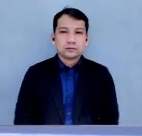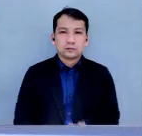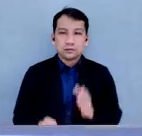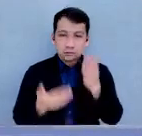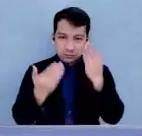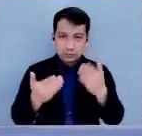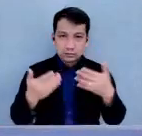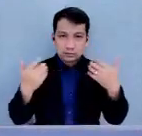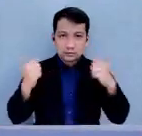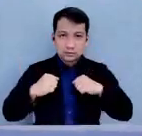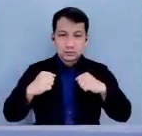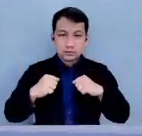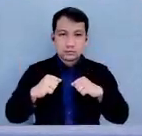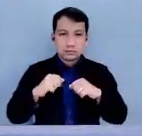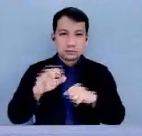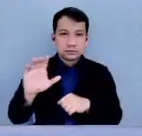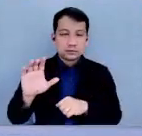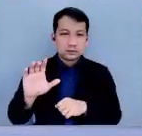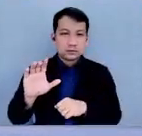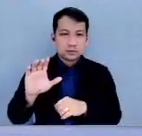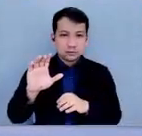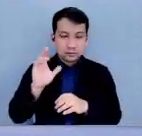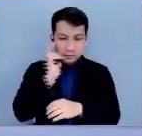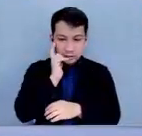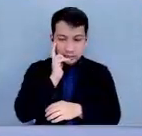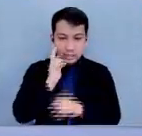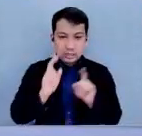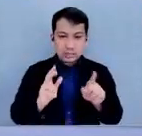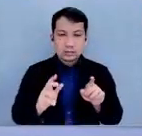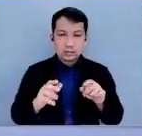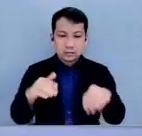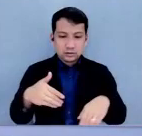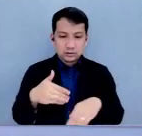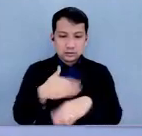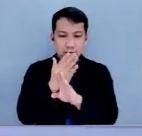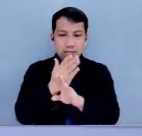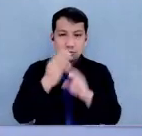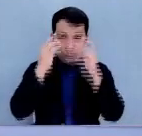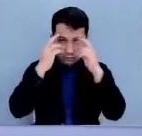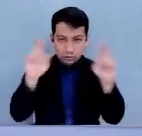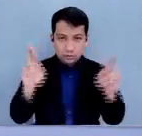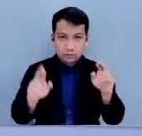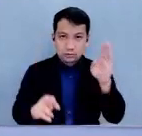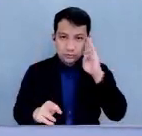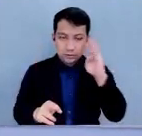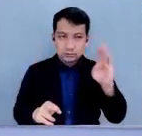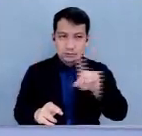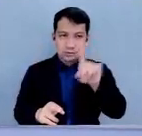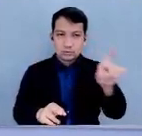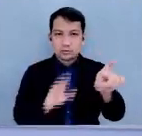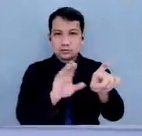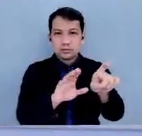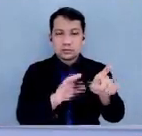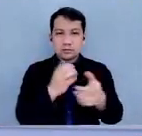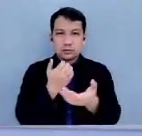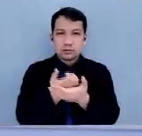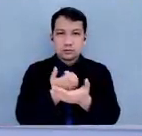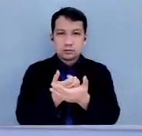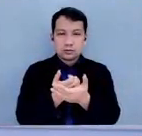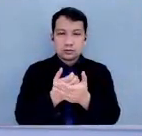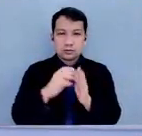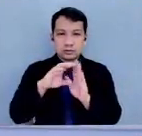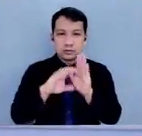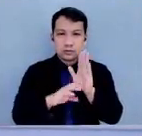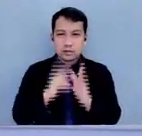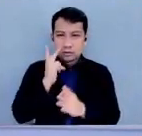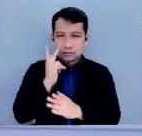Pagka-tandem ang mag-amang sina dating Pangulong Rodrigo Duterte at Davao City Mayor Basil Duterte sa pagkwestiyon sa charter change. Pero